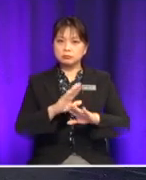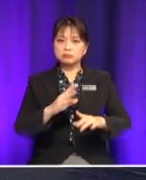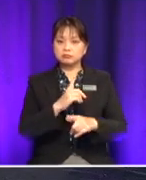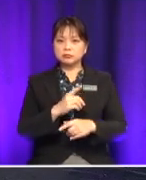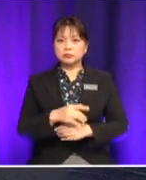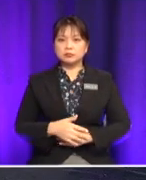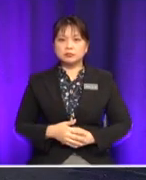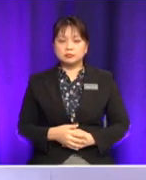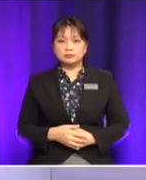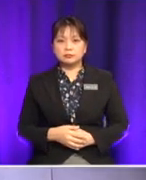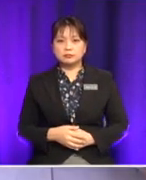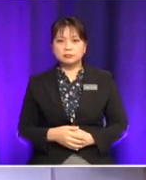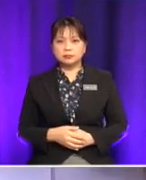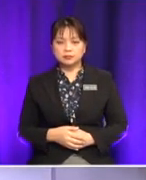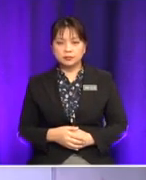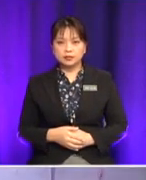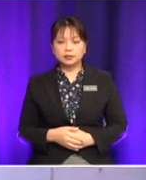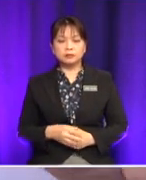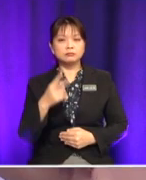posisi tiga